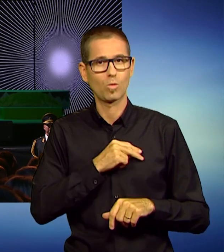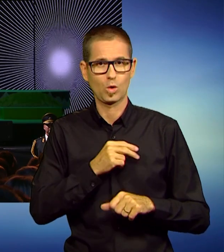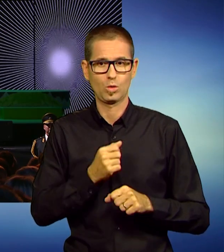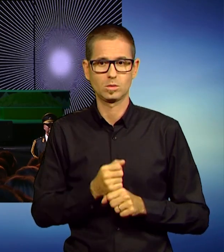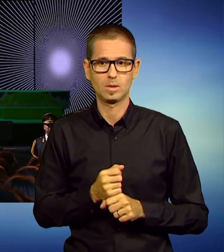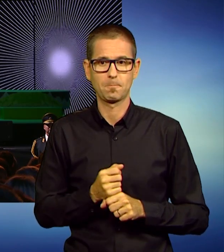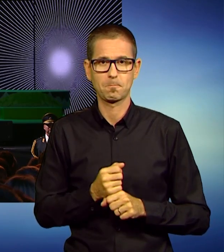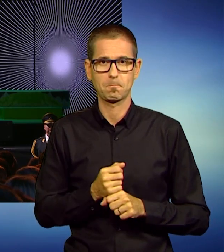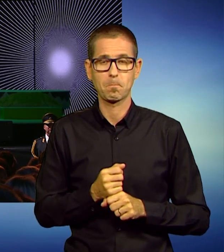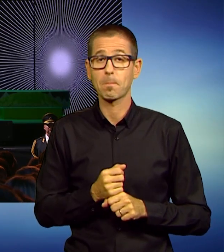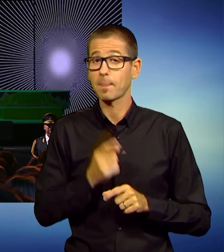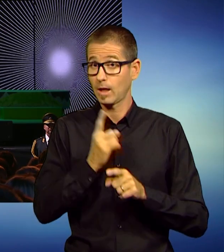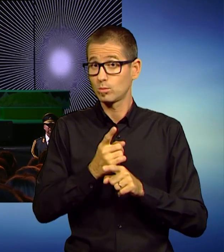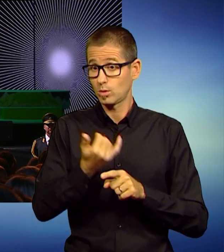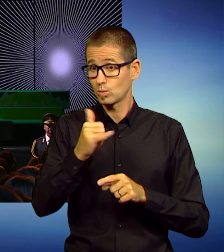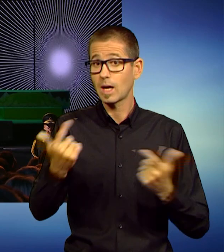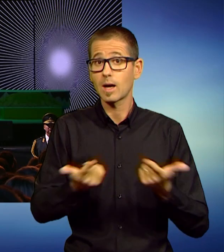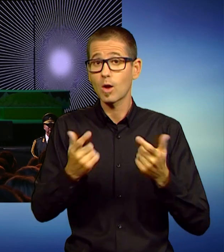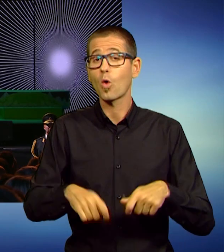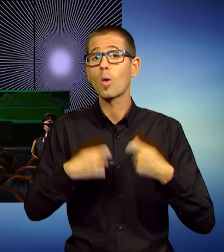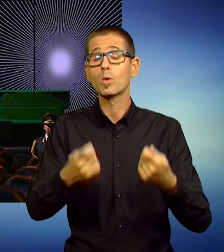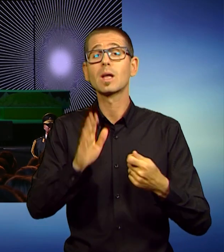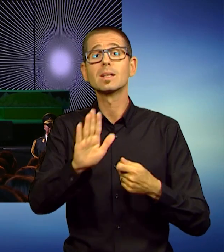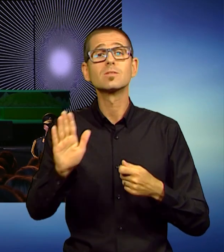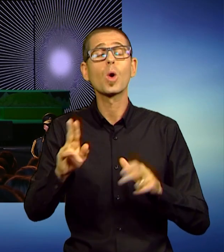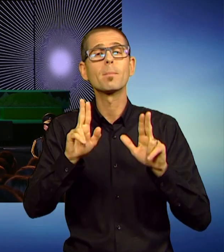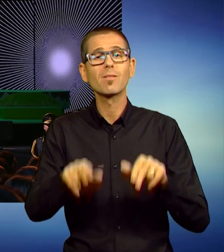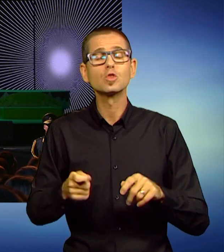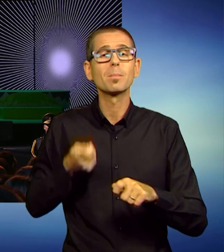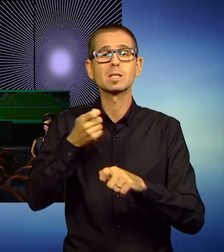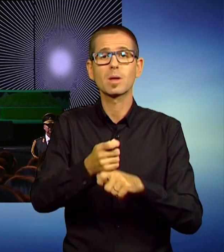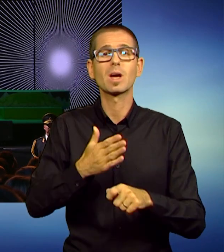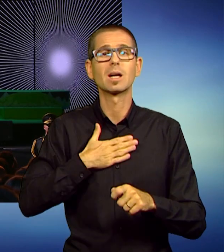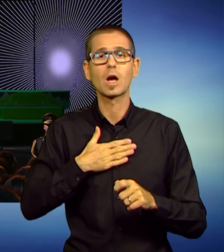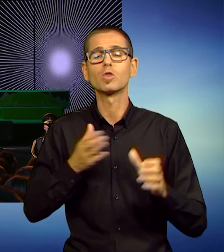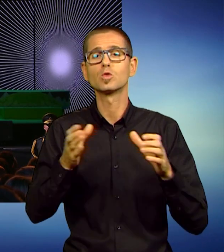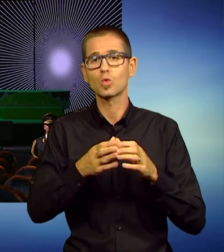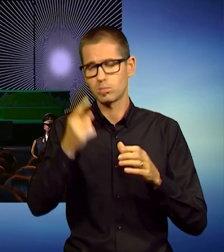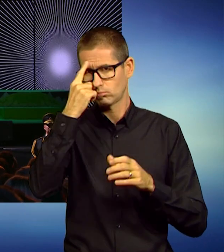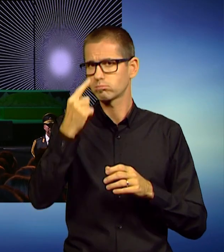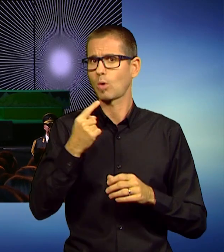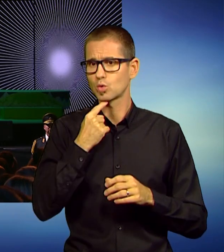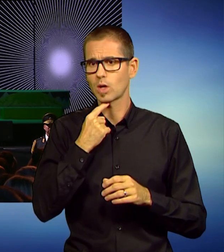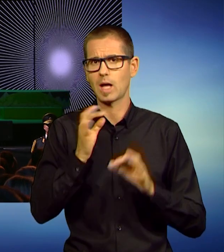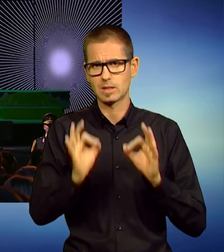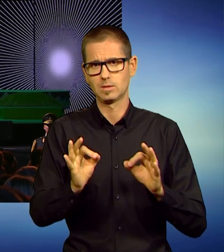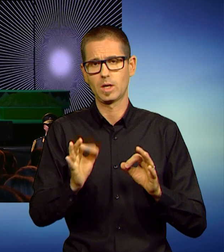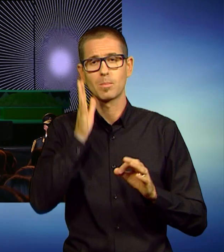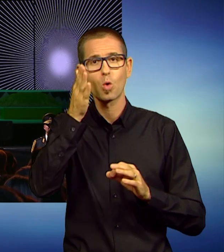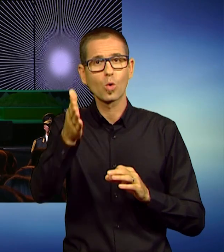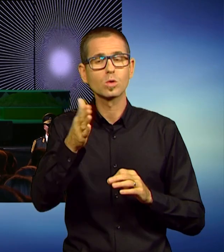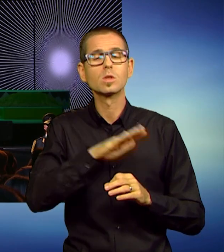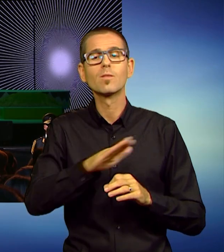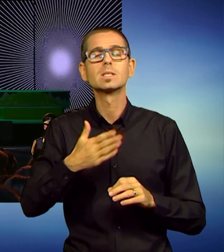odgovornost. Prav tako pa vsak lahko poda svoj pravični prispevek k naši skupni dostojanstveni prihodnosti v